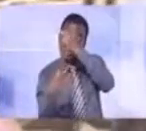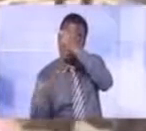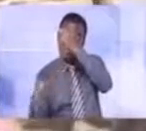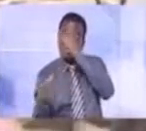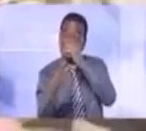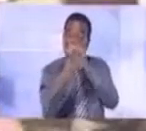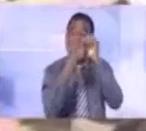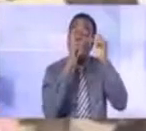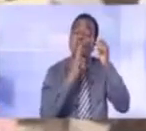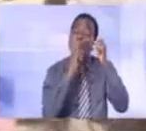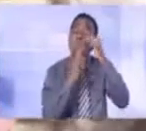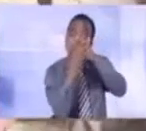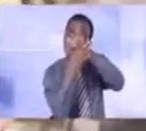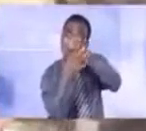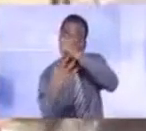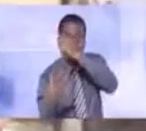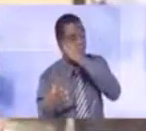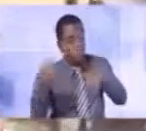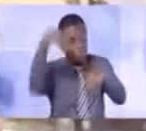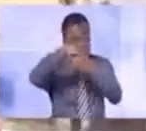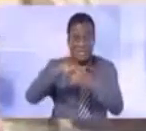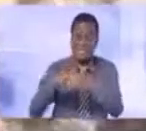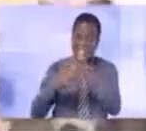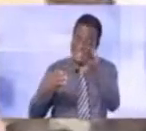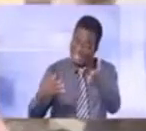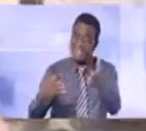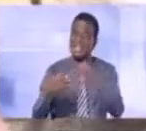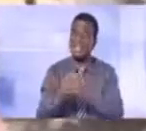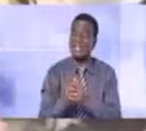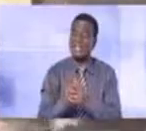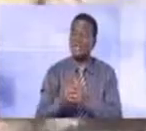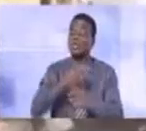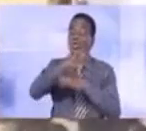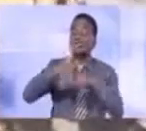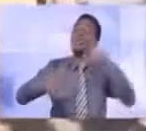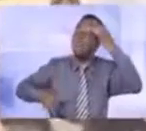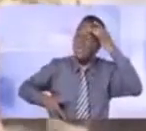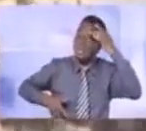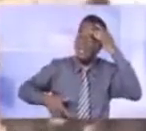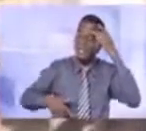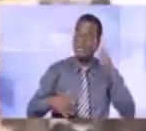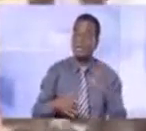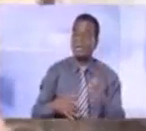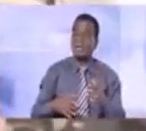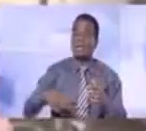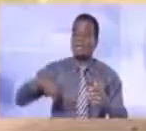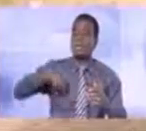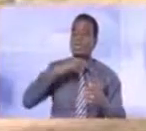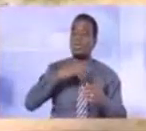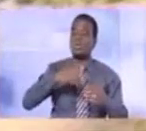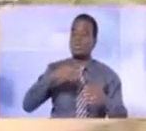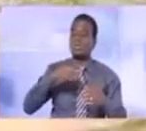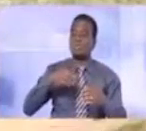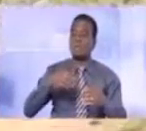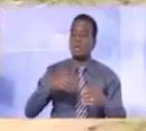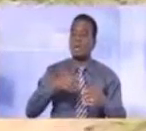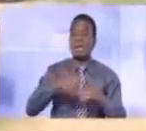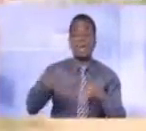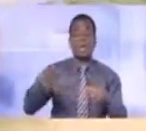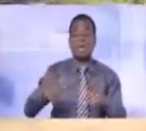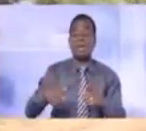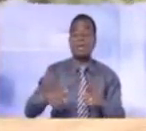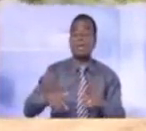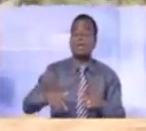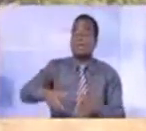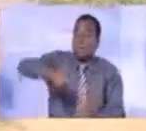dysenterie, en tout cas tout ce qui est a trait aux maladies était vraiment fréquent à Odini-Sianso. Ce puits date